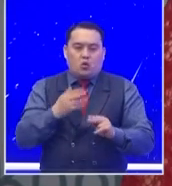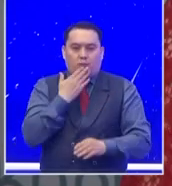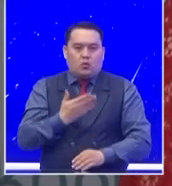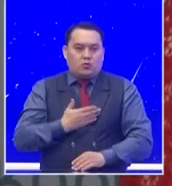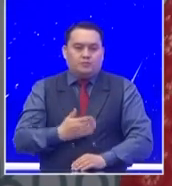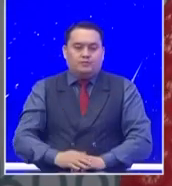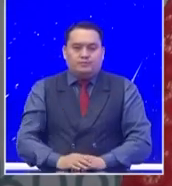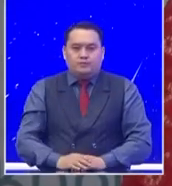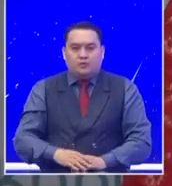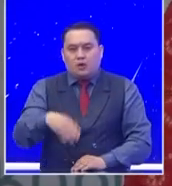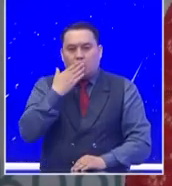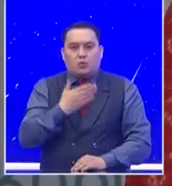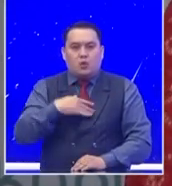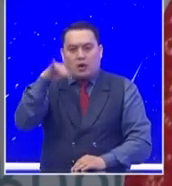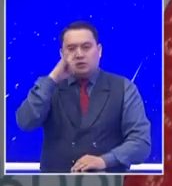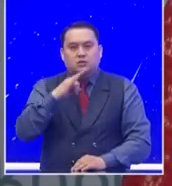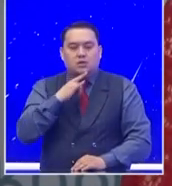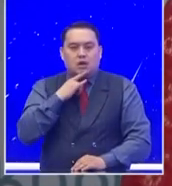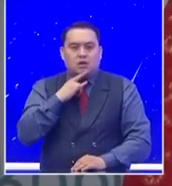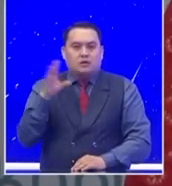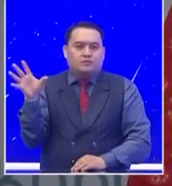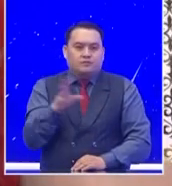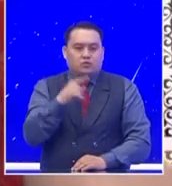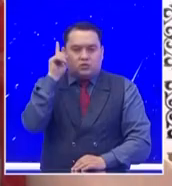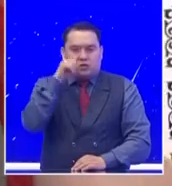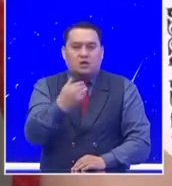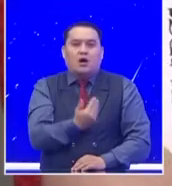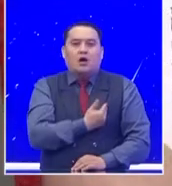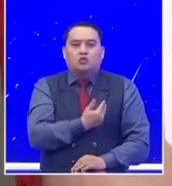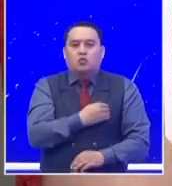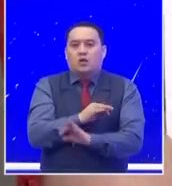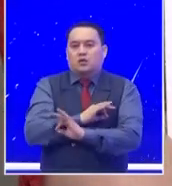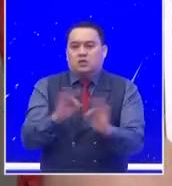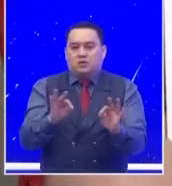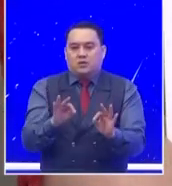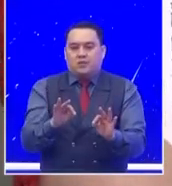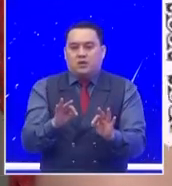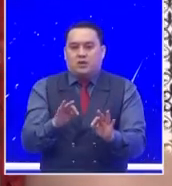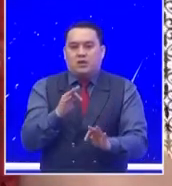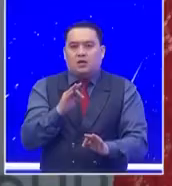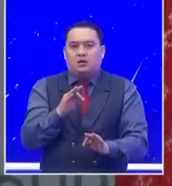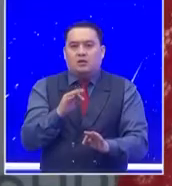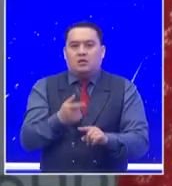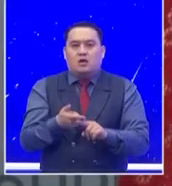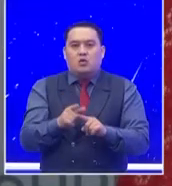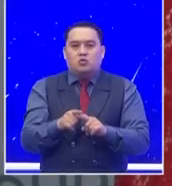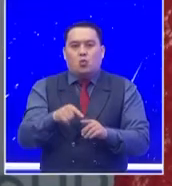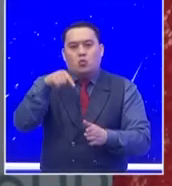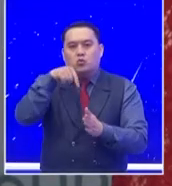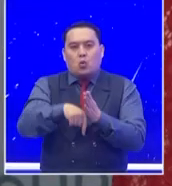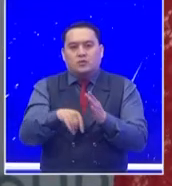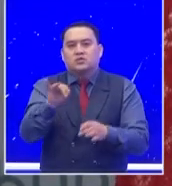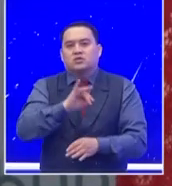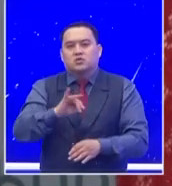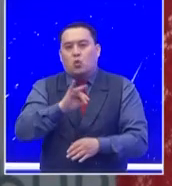я люблю казахский язык хочу выучить его в совершенств я считаю что казахский язык настолько углубленной с